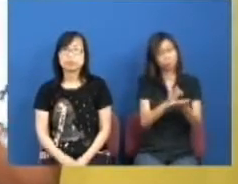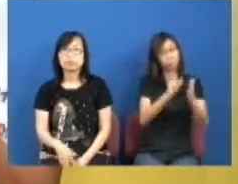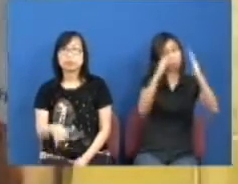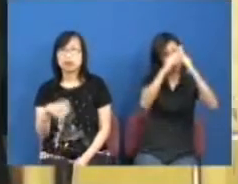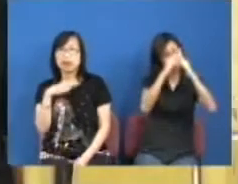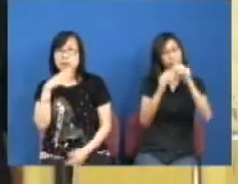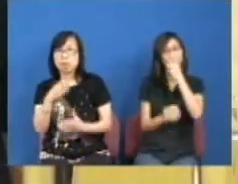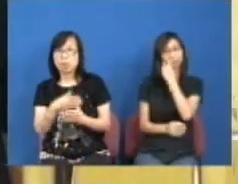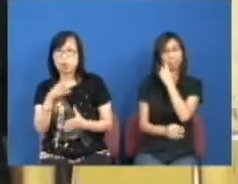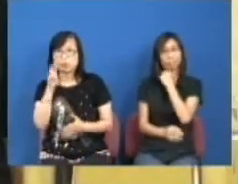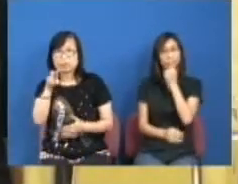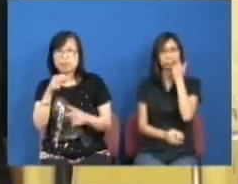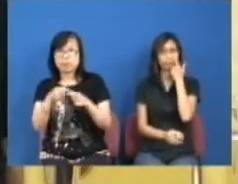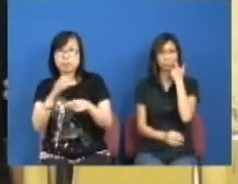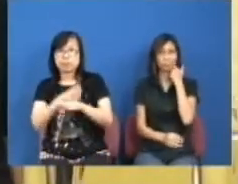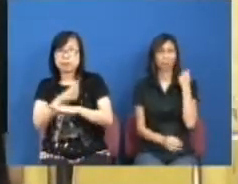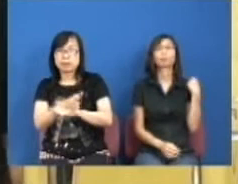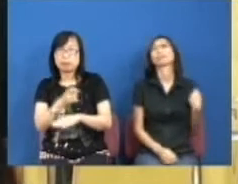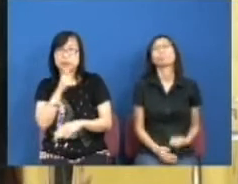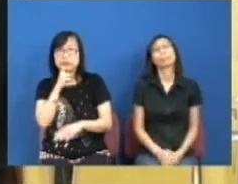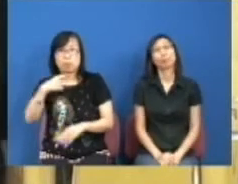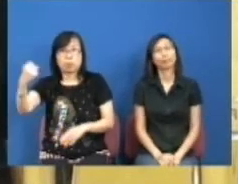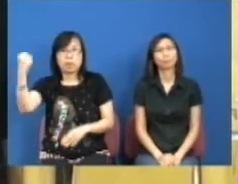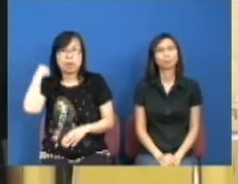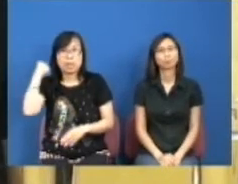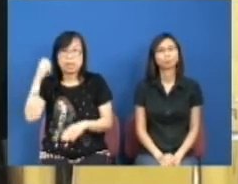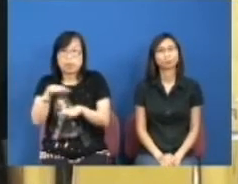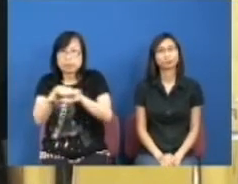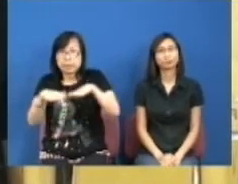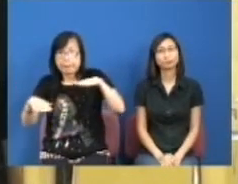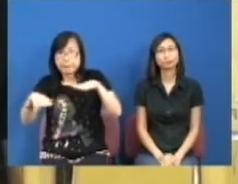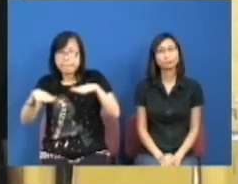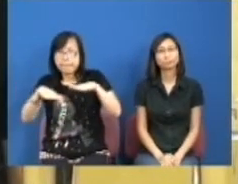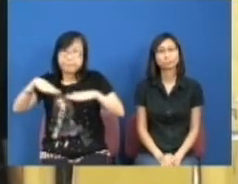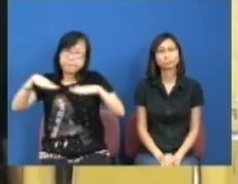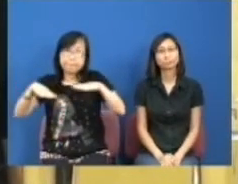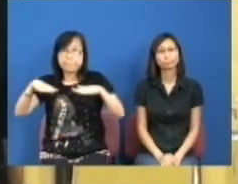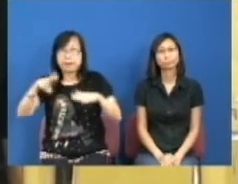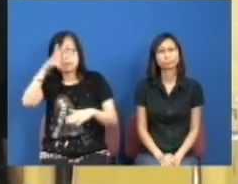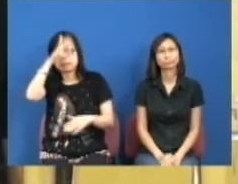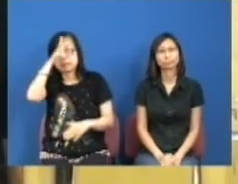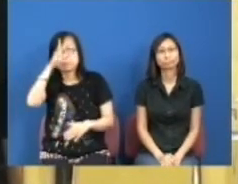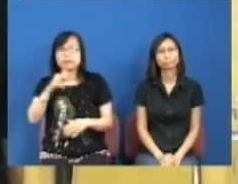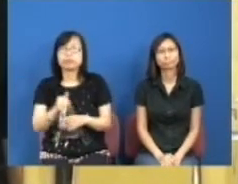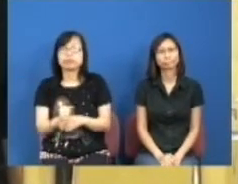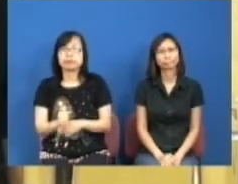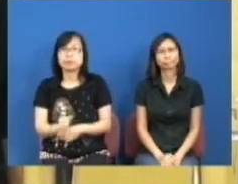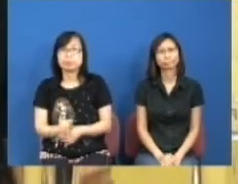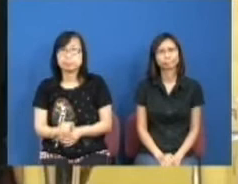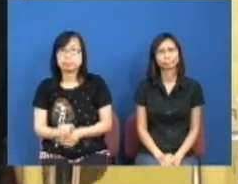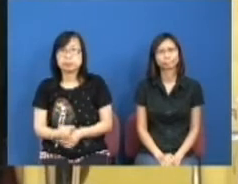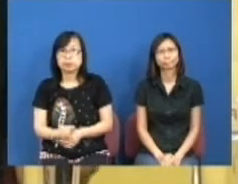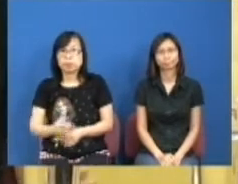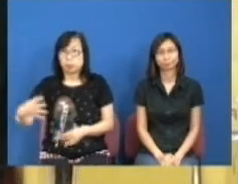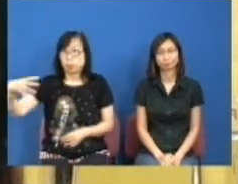因為我哋睇翻，如果公民社會要係一個有力地可以平衡 政府的